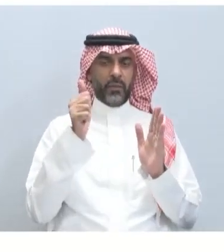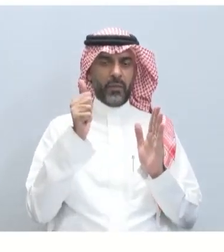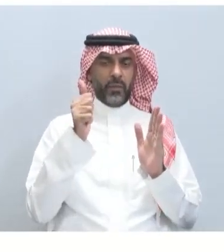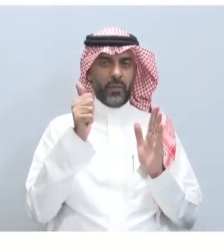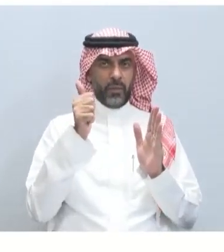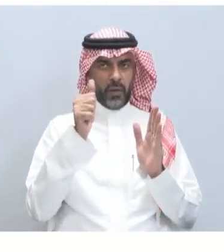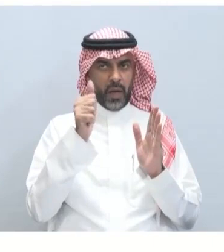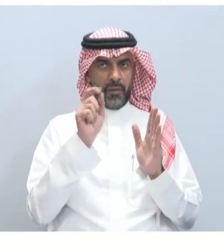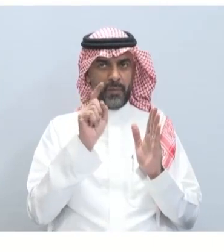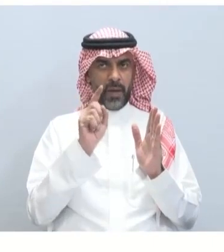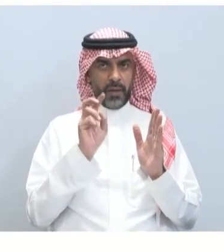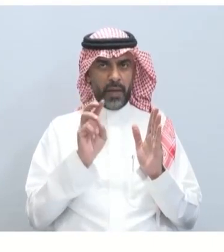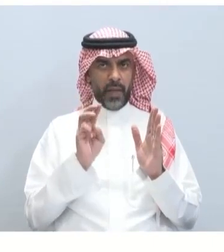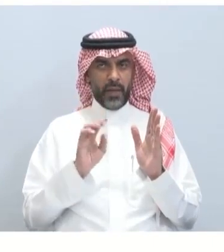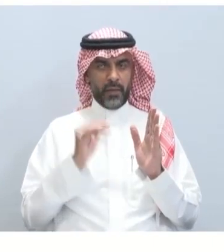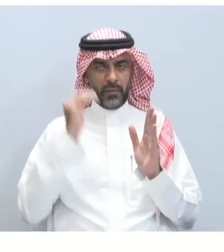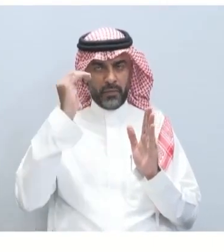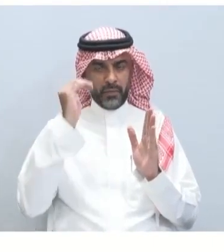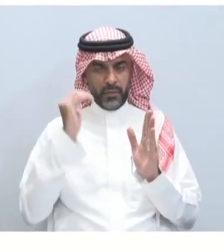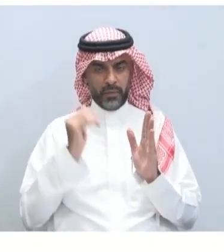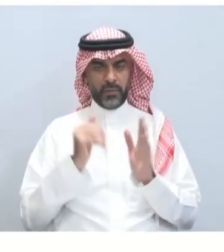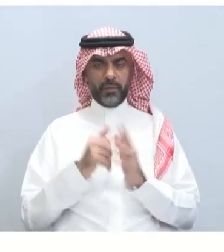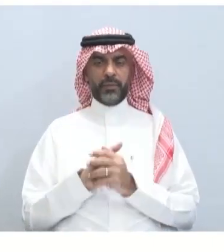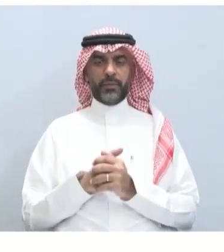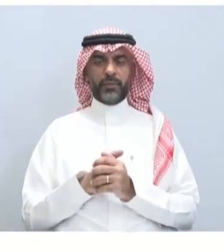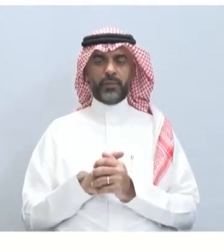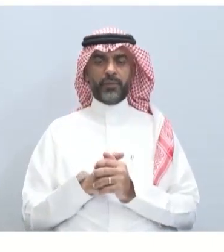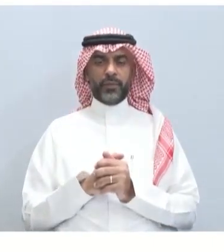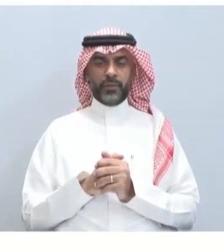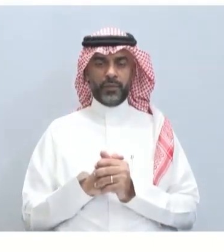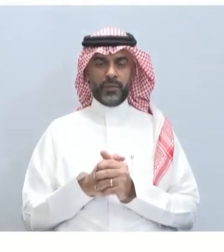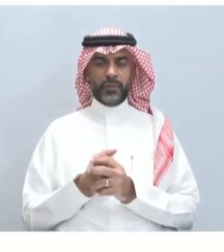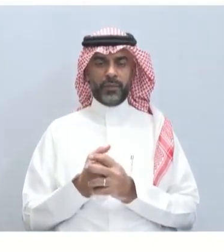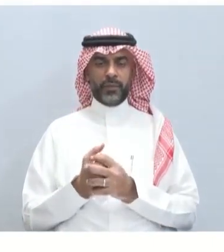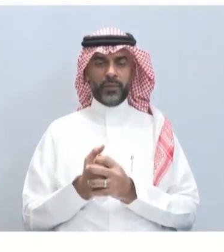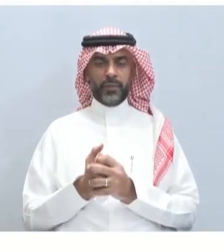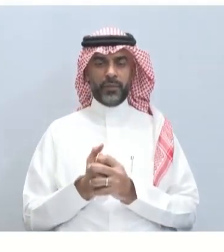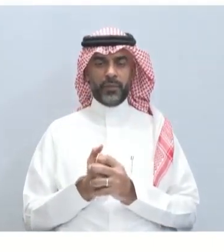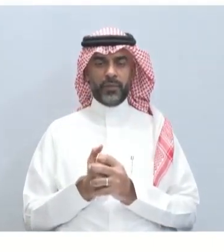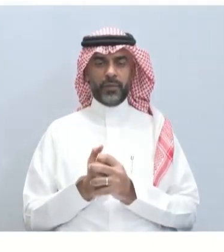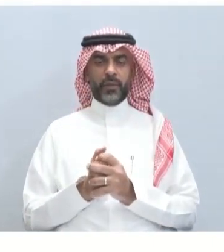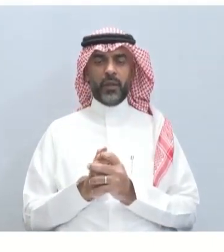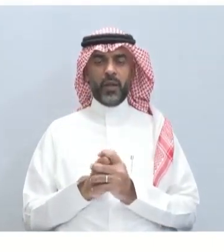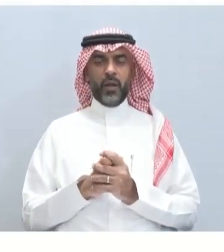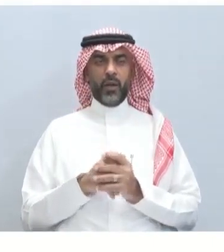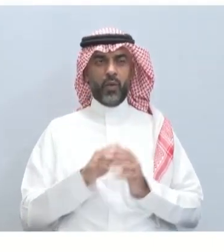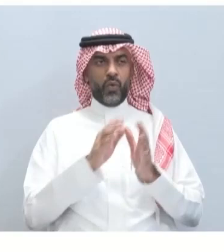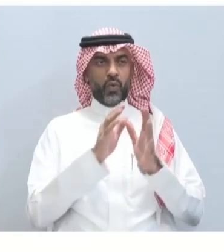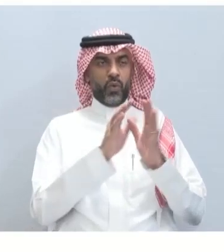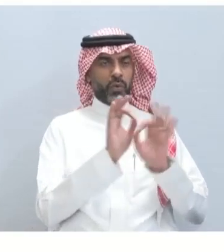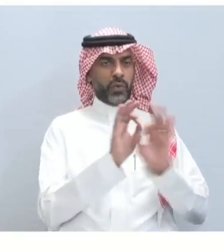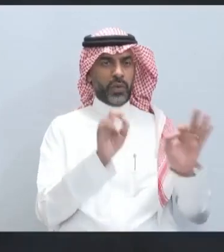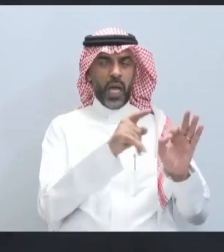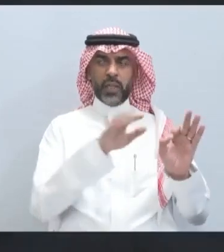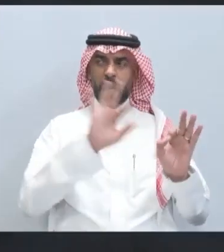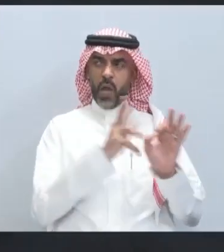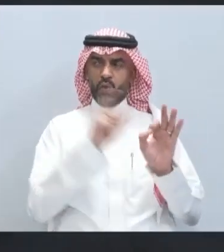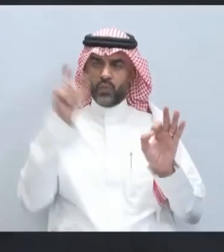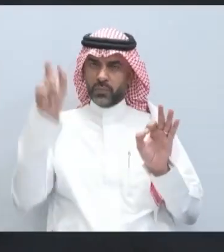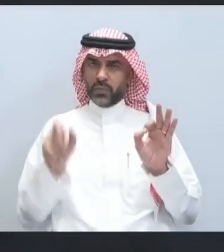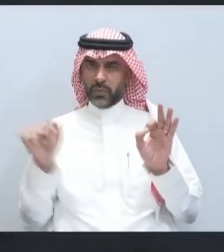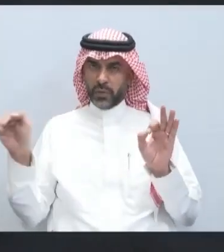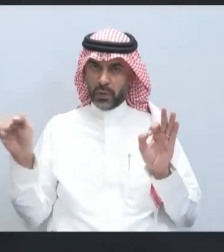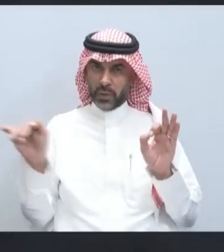واسترجاعها ومن ثم اتاحتها للمستفيدين بان ذكرنا لكم ان نبحث باحد هذه الادوات التي